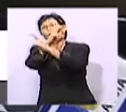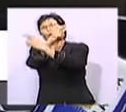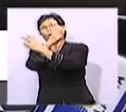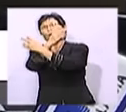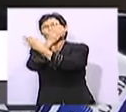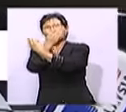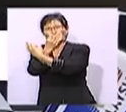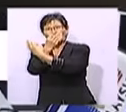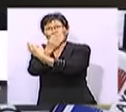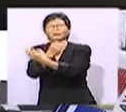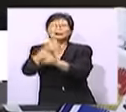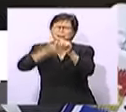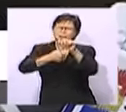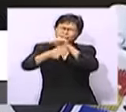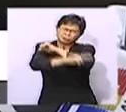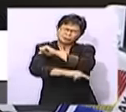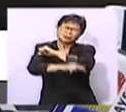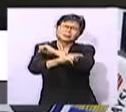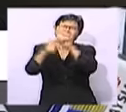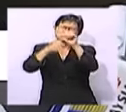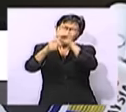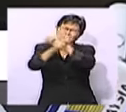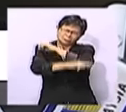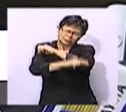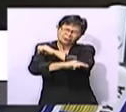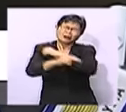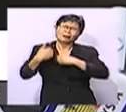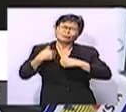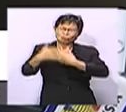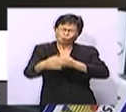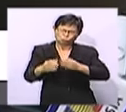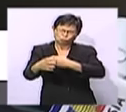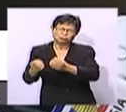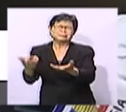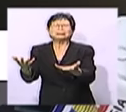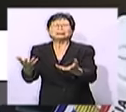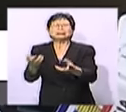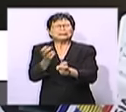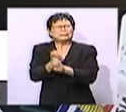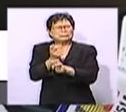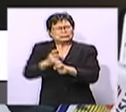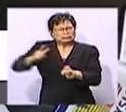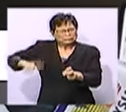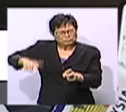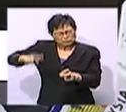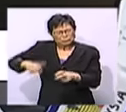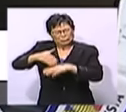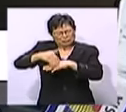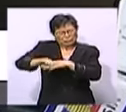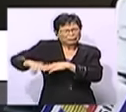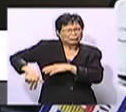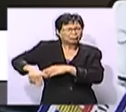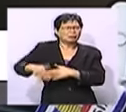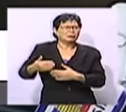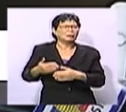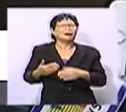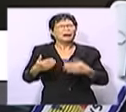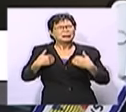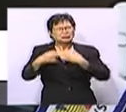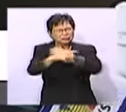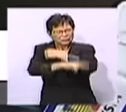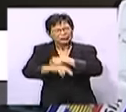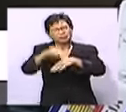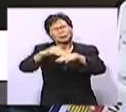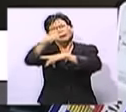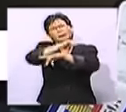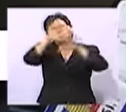tiap-tiap negeri, dia ada di punya ofis dia. Jadi itu menyebabkan lambat. Lepas tu negeri ada yang hari Ahad cuti,